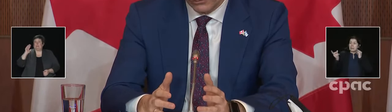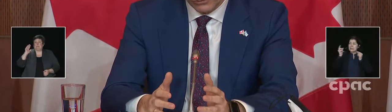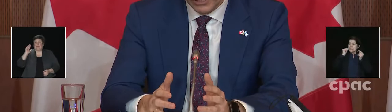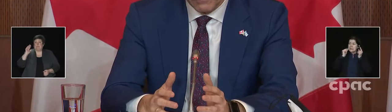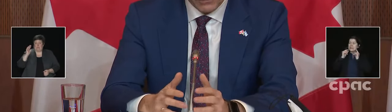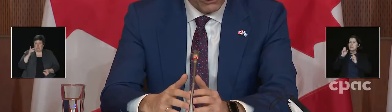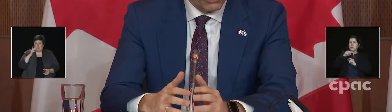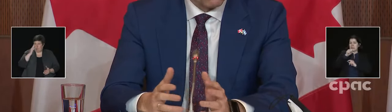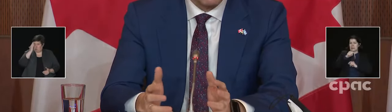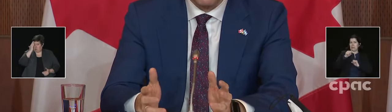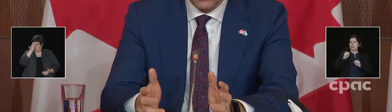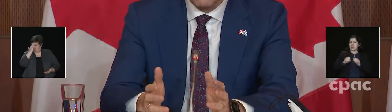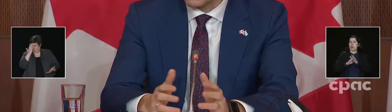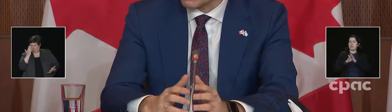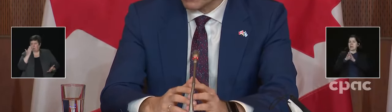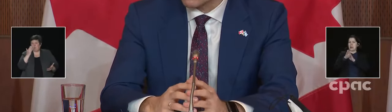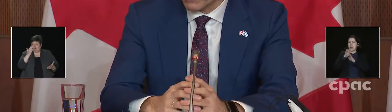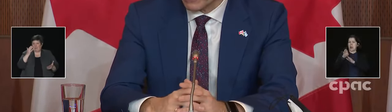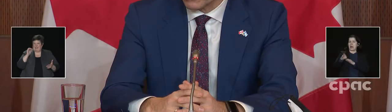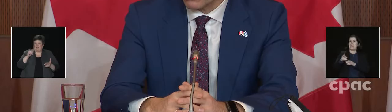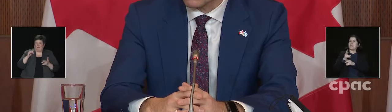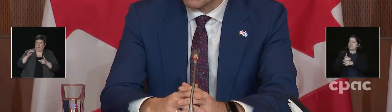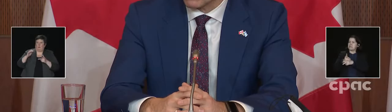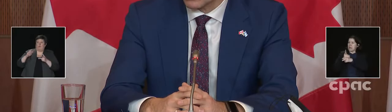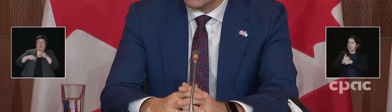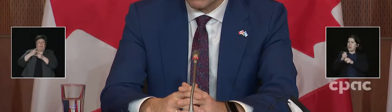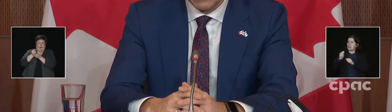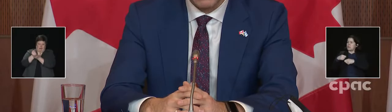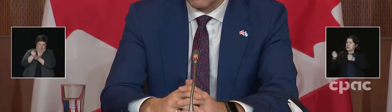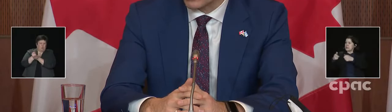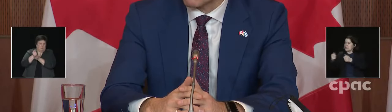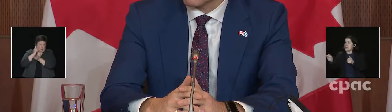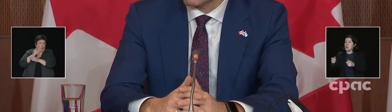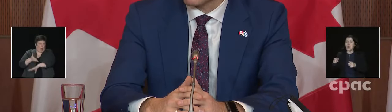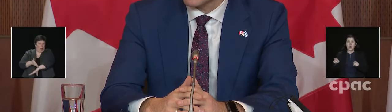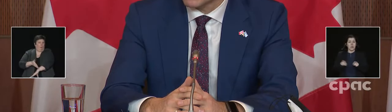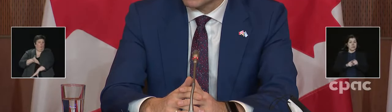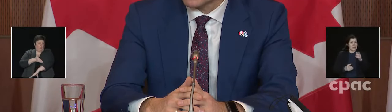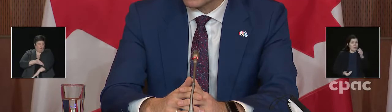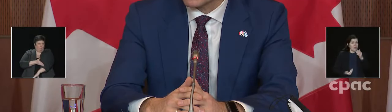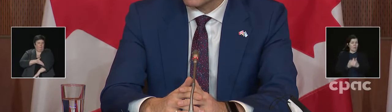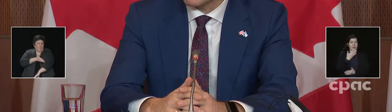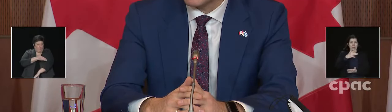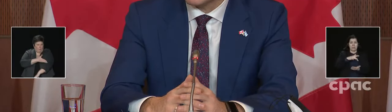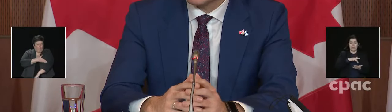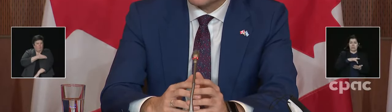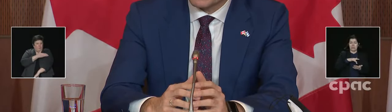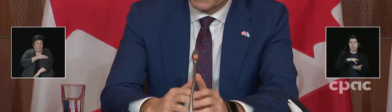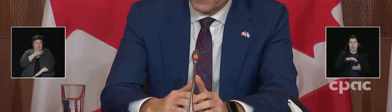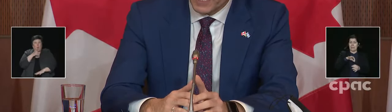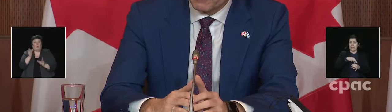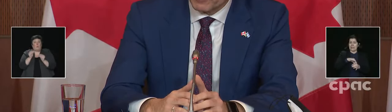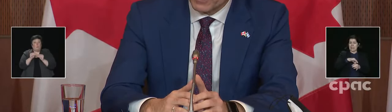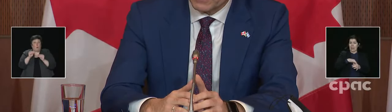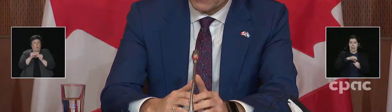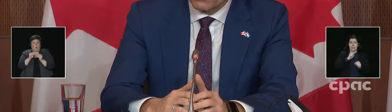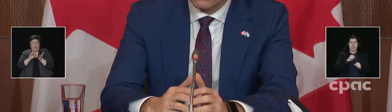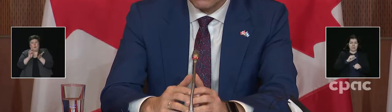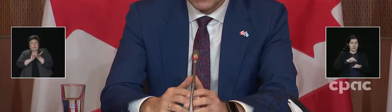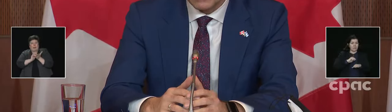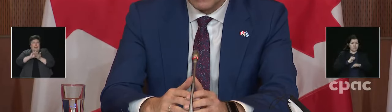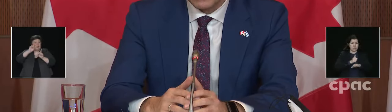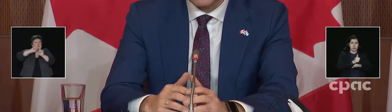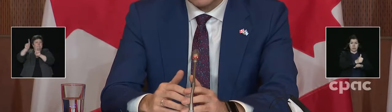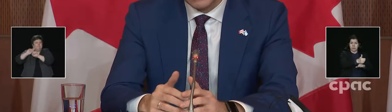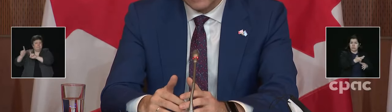genre de traitement ou d'autres formes de traitement qui vont émerger au cours des prochaines semaines, des prochains mois pour traiter ou bien différentes populations